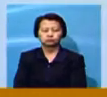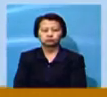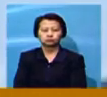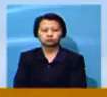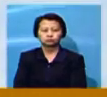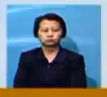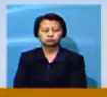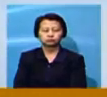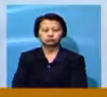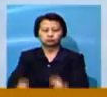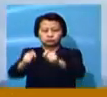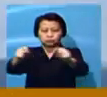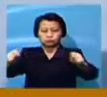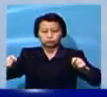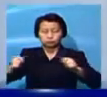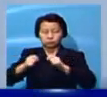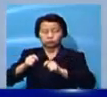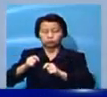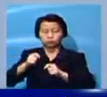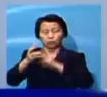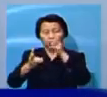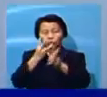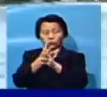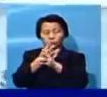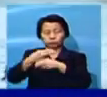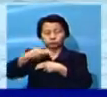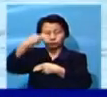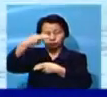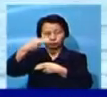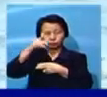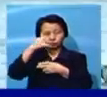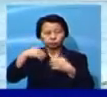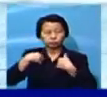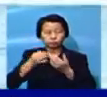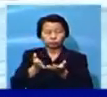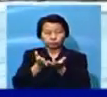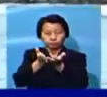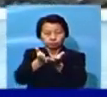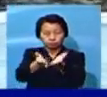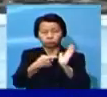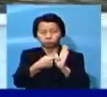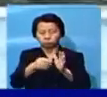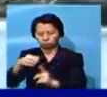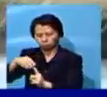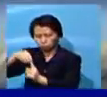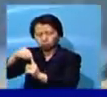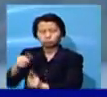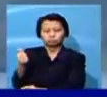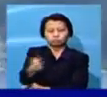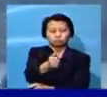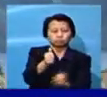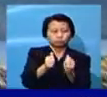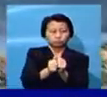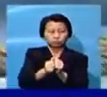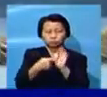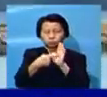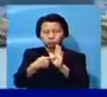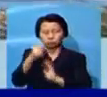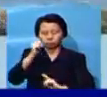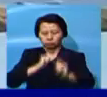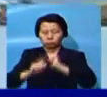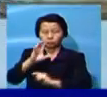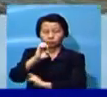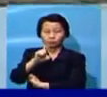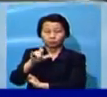Amerika bertempat di resortangkawi gimik perasmian segmen maritim menampilkan keunikan tersendiri dengan demonstrasi pasukan